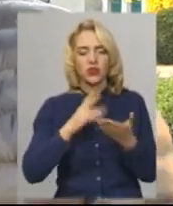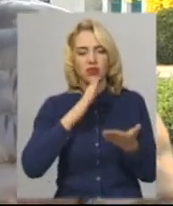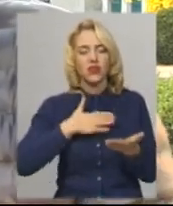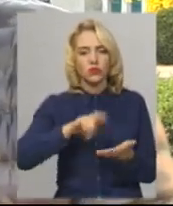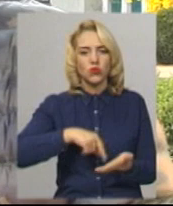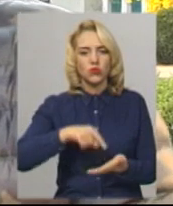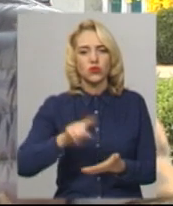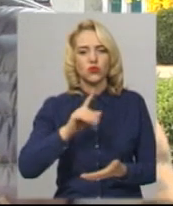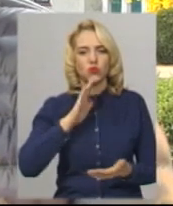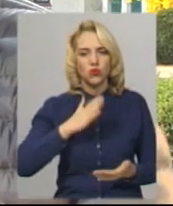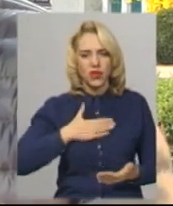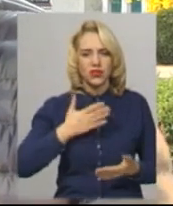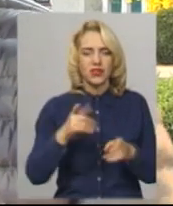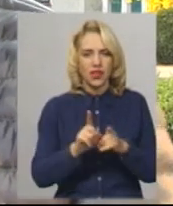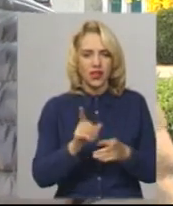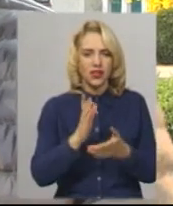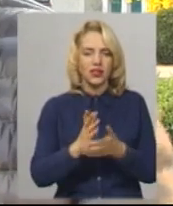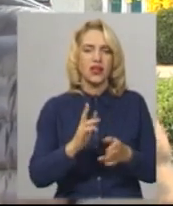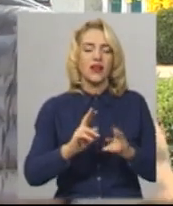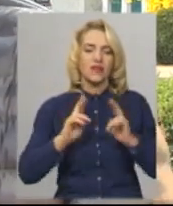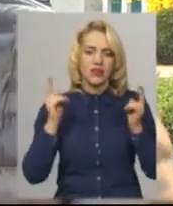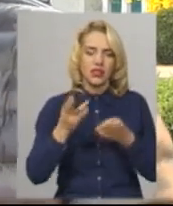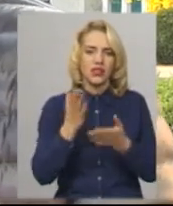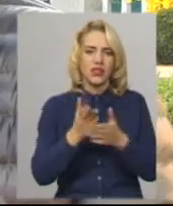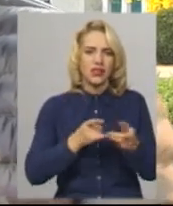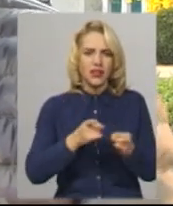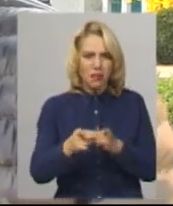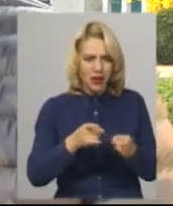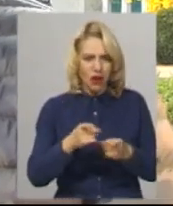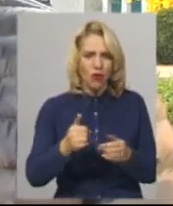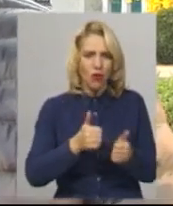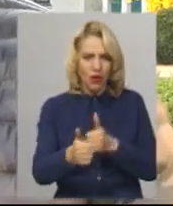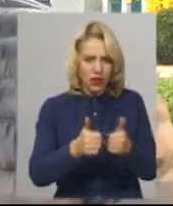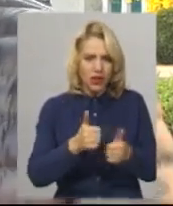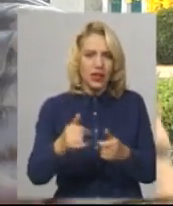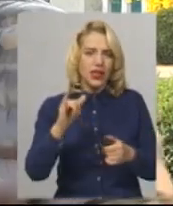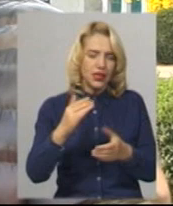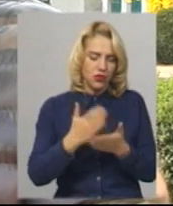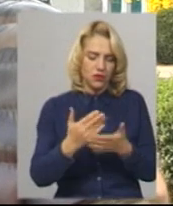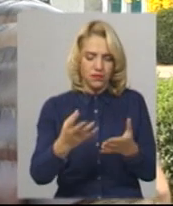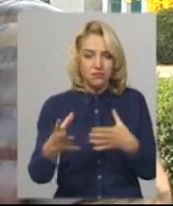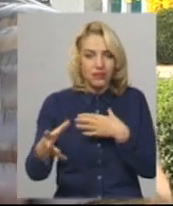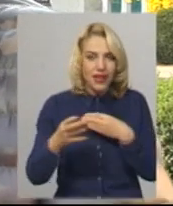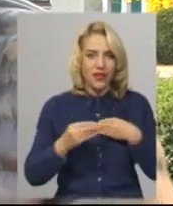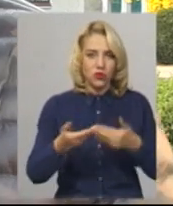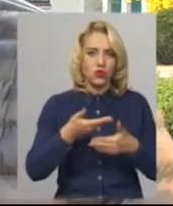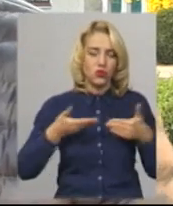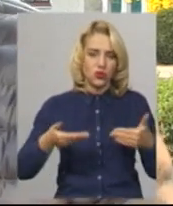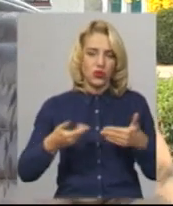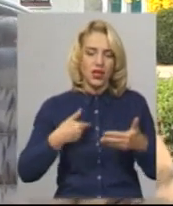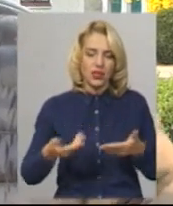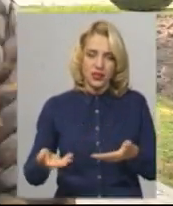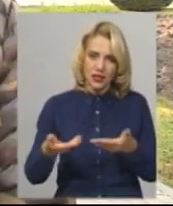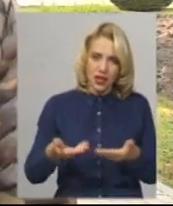от є у нас така федерація, є у нас автоперегони, приїжджайте до нас, приєднуйтеся до нас, в нас все безпечно,